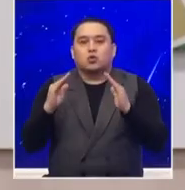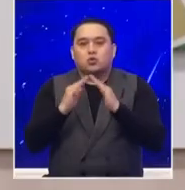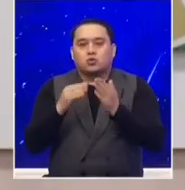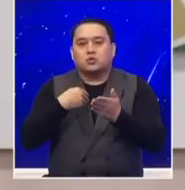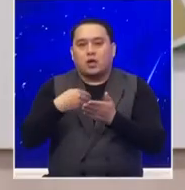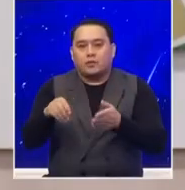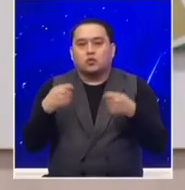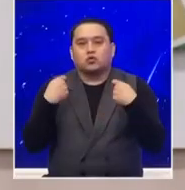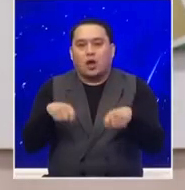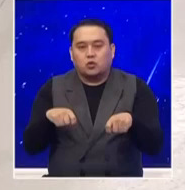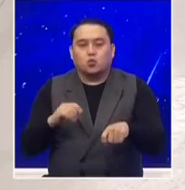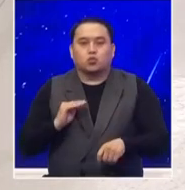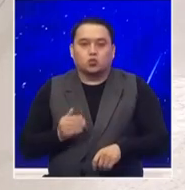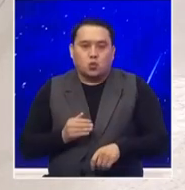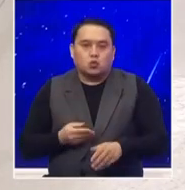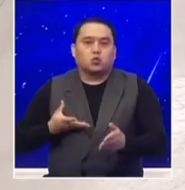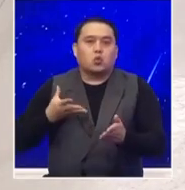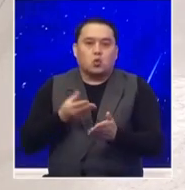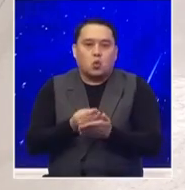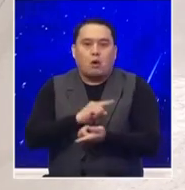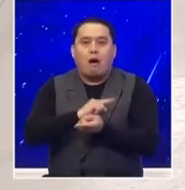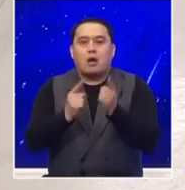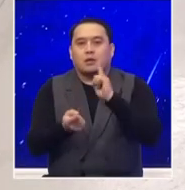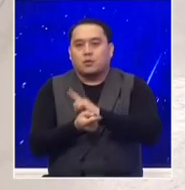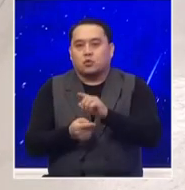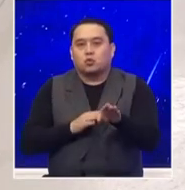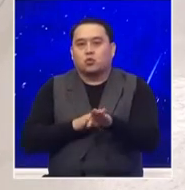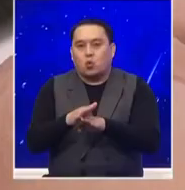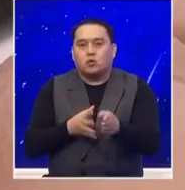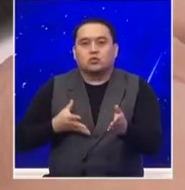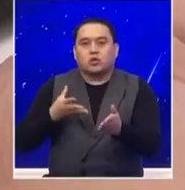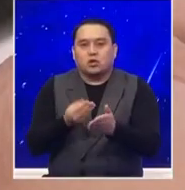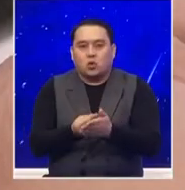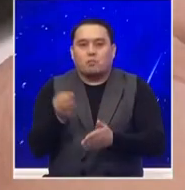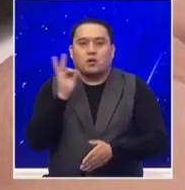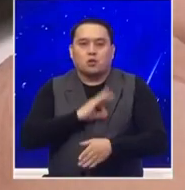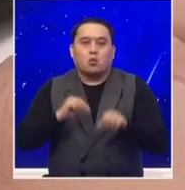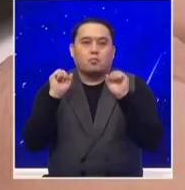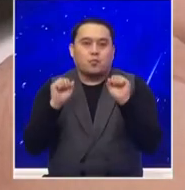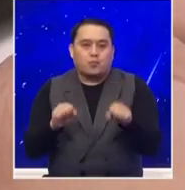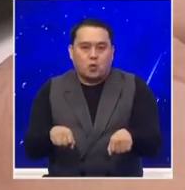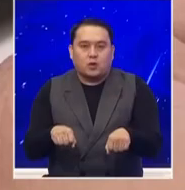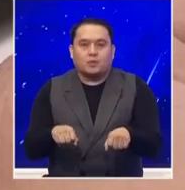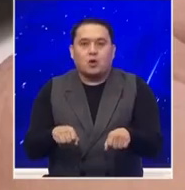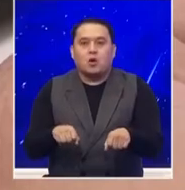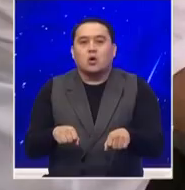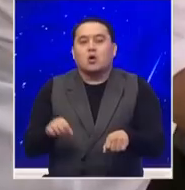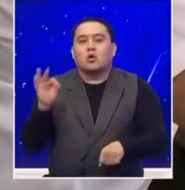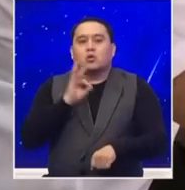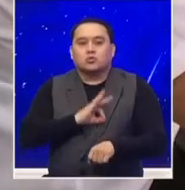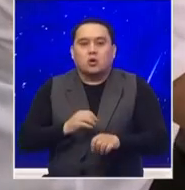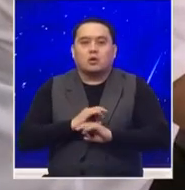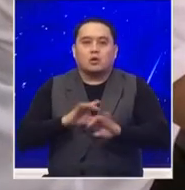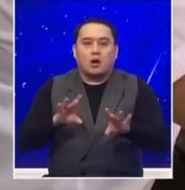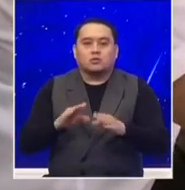сату, жекешелендіру, бөліптелеу және айырбастау шарттарымен толық төлем жасау үшін пайдалануға болады. Бұған қоса үлескер ретінде